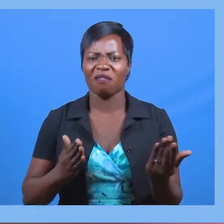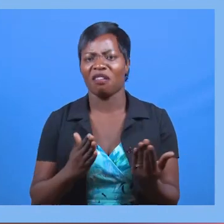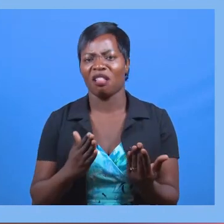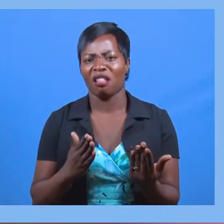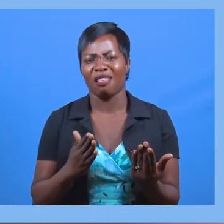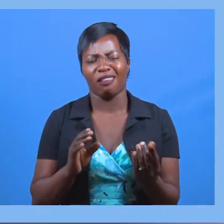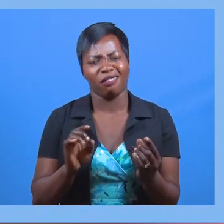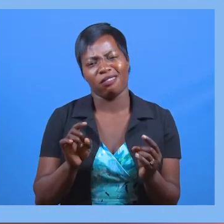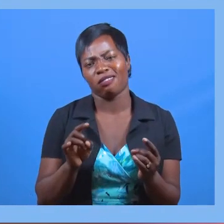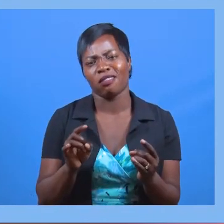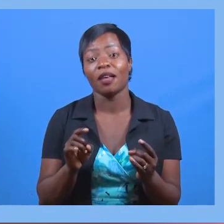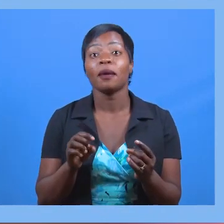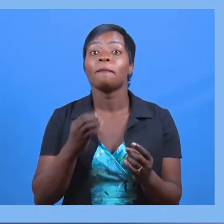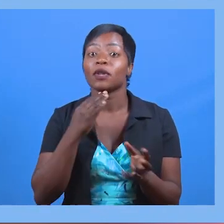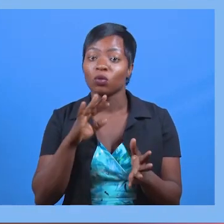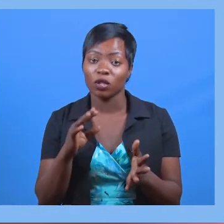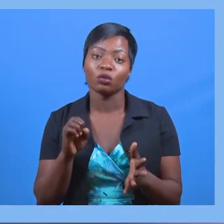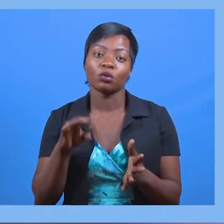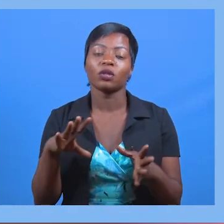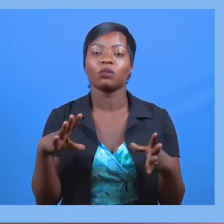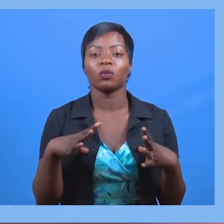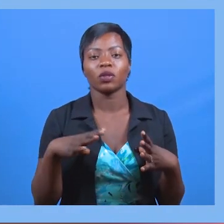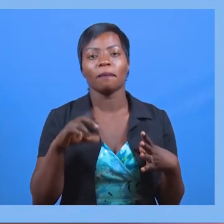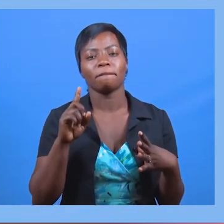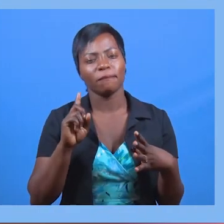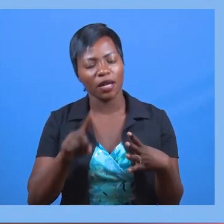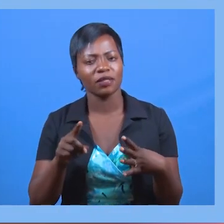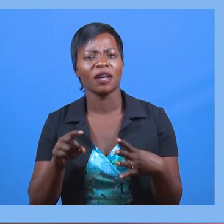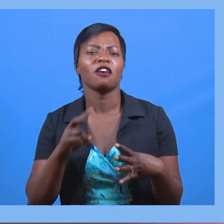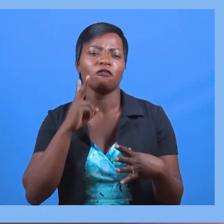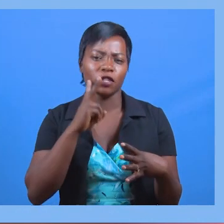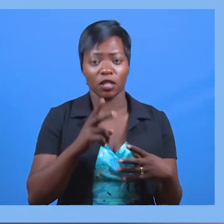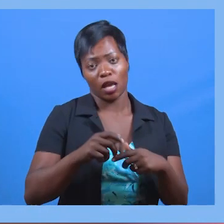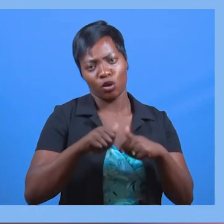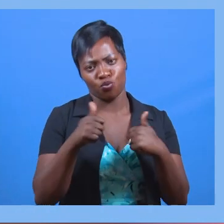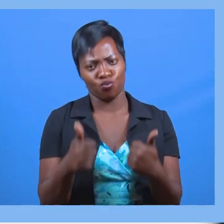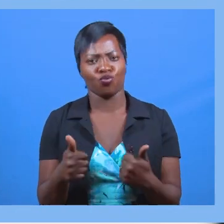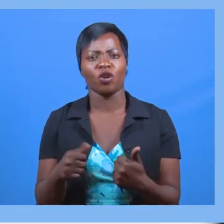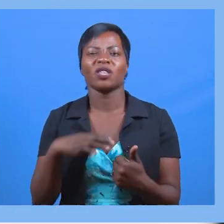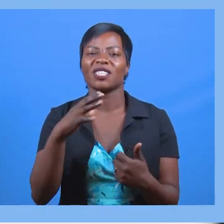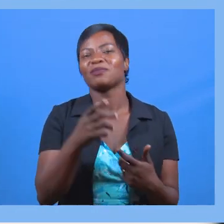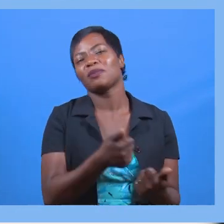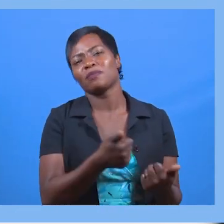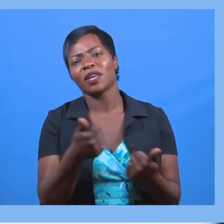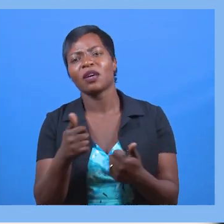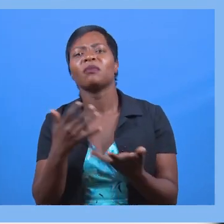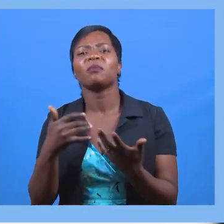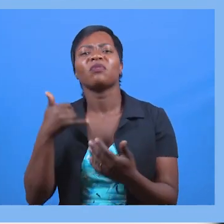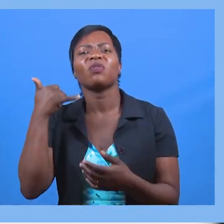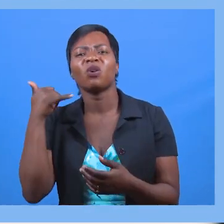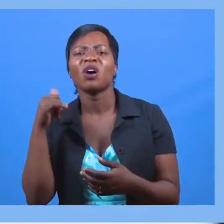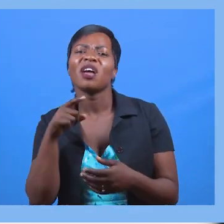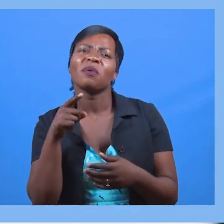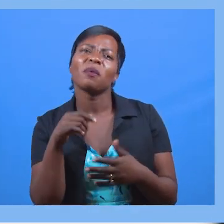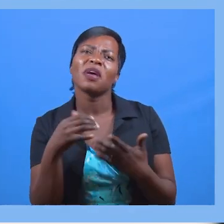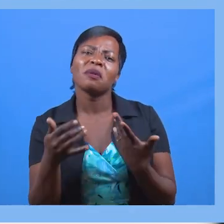neumbavha. Saka iva munhu wekuti unenge wakavimbika, wekuti hapana chinozoshayikwa tozvitenga kuridza nhare kuti naiwe